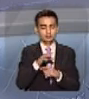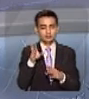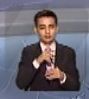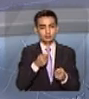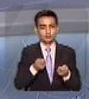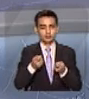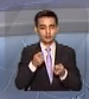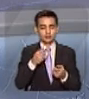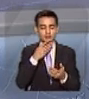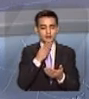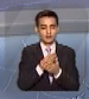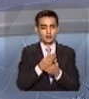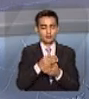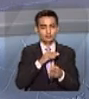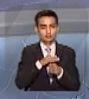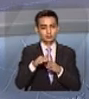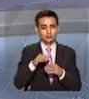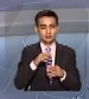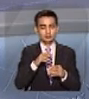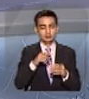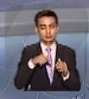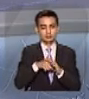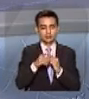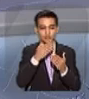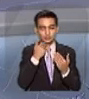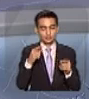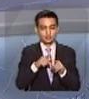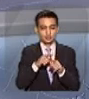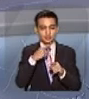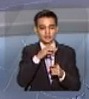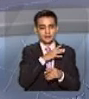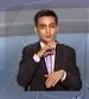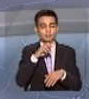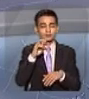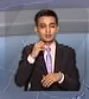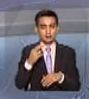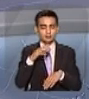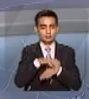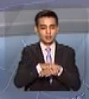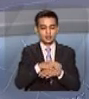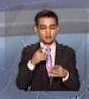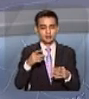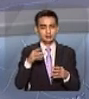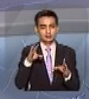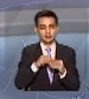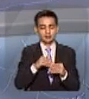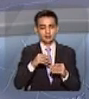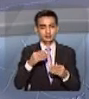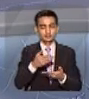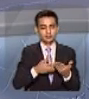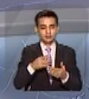не справилось с поставленными задачами. Министрам и Национальному банку так и не удалось создать реальные стимулы